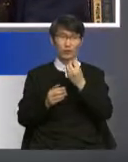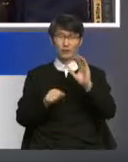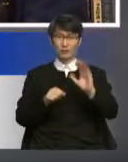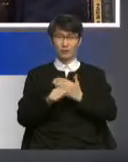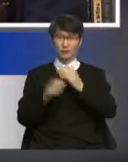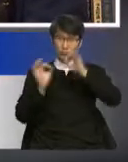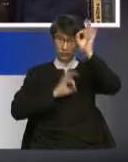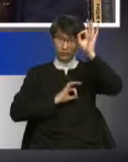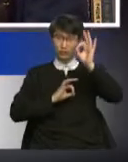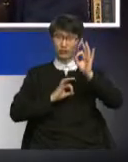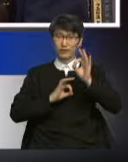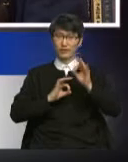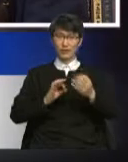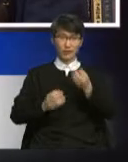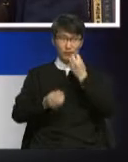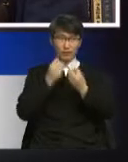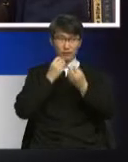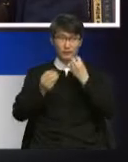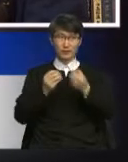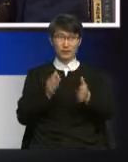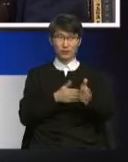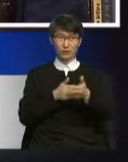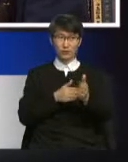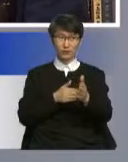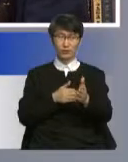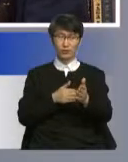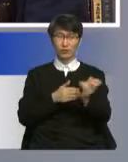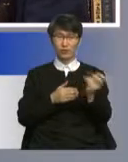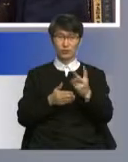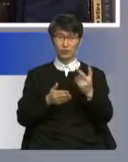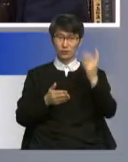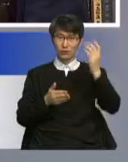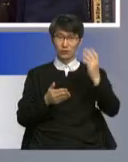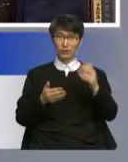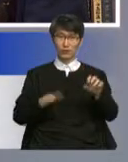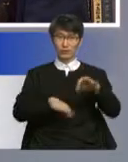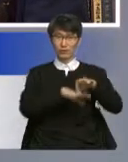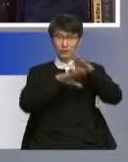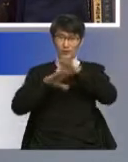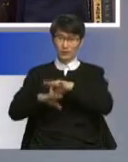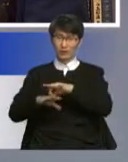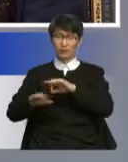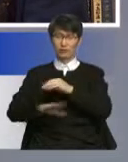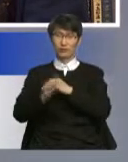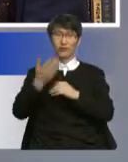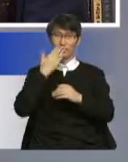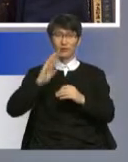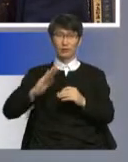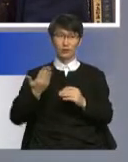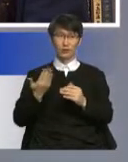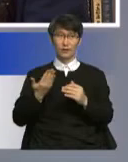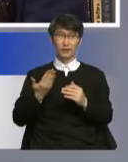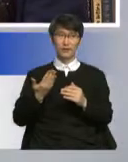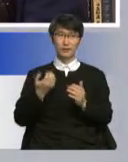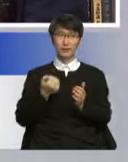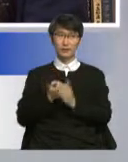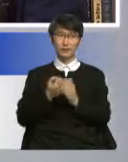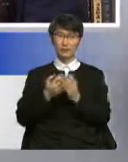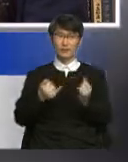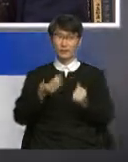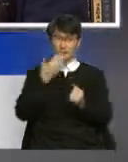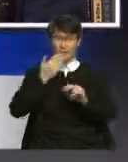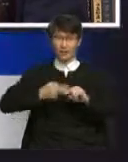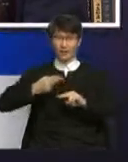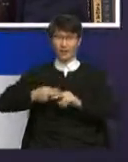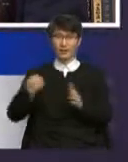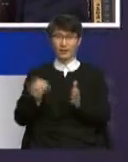되고 미세 플라스틱을 먹은 해양 생물들을 우리가 또 섭취하는 경우들도 있잖아요. 그렇기 때문에 인간의